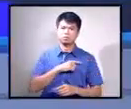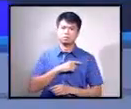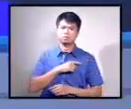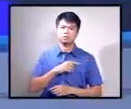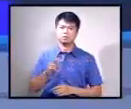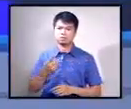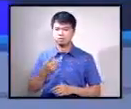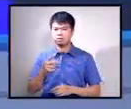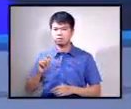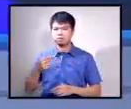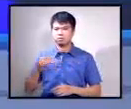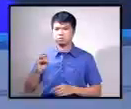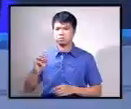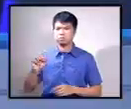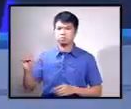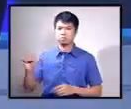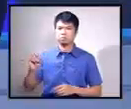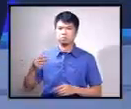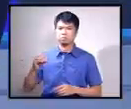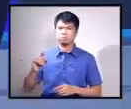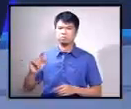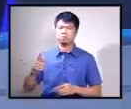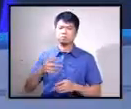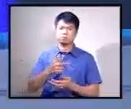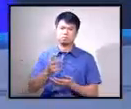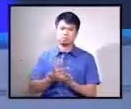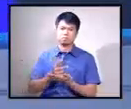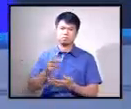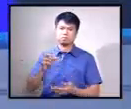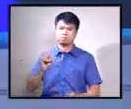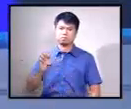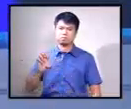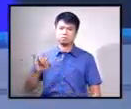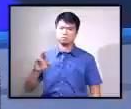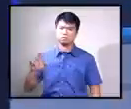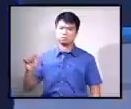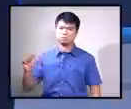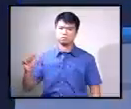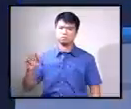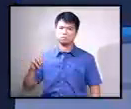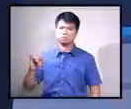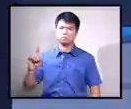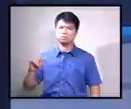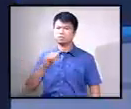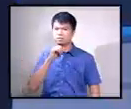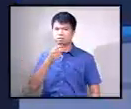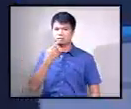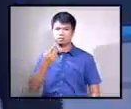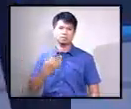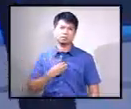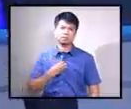Thomas Shoal, kung saan nakaparada ang BRP Sierra Madre. Hindi po natin sinasabi na pag-aari natin ang mga ito dahil labas ito